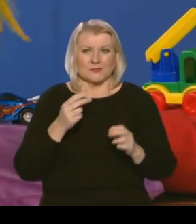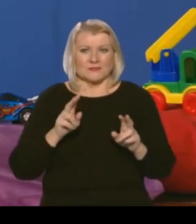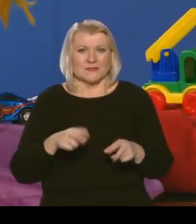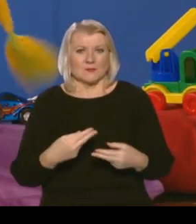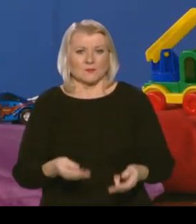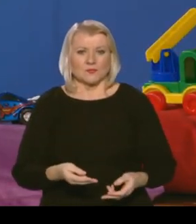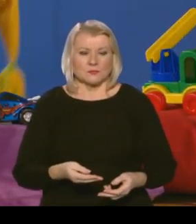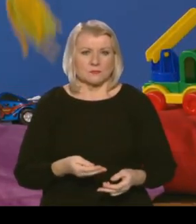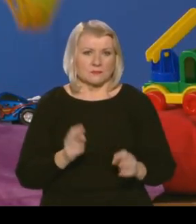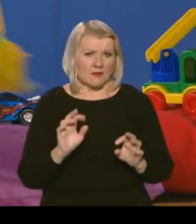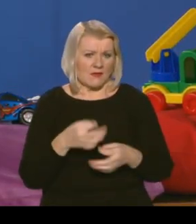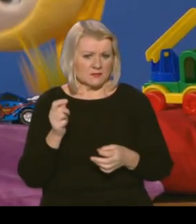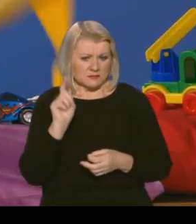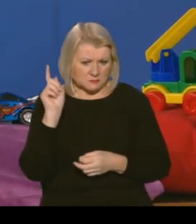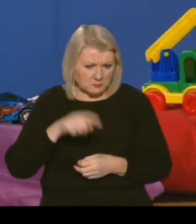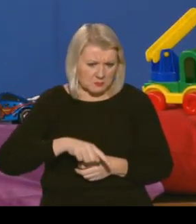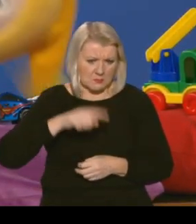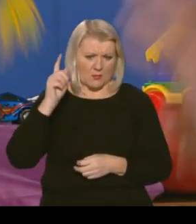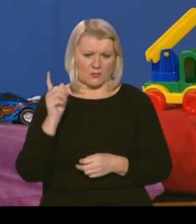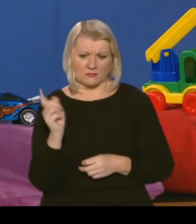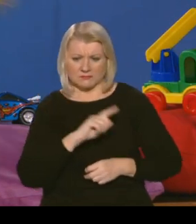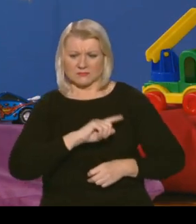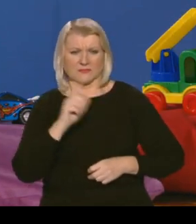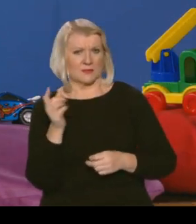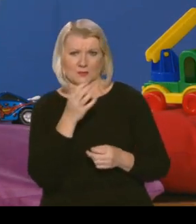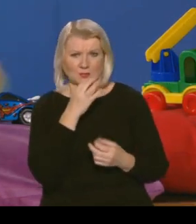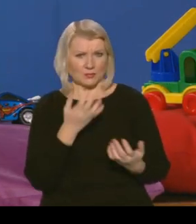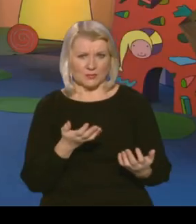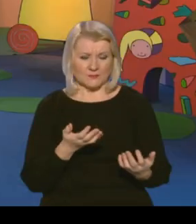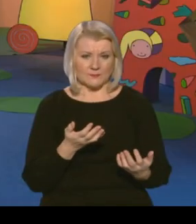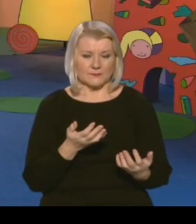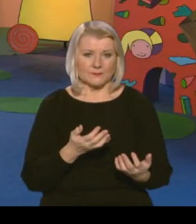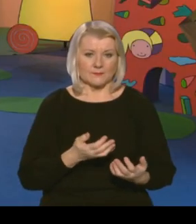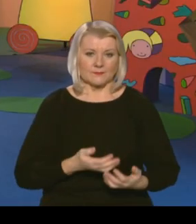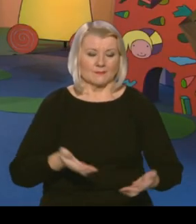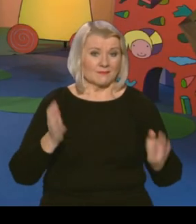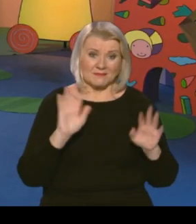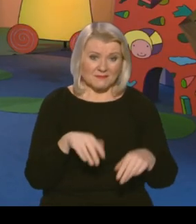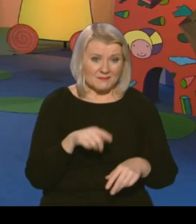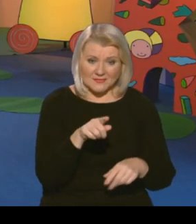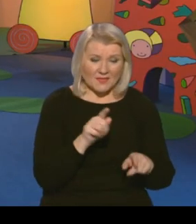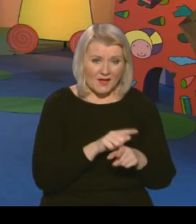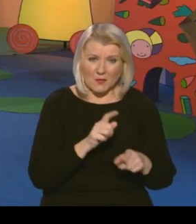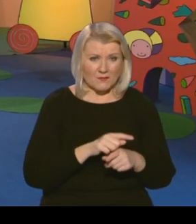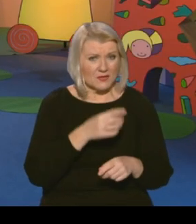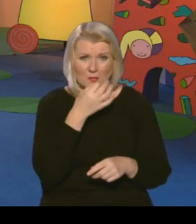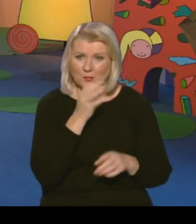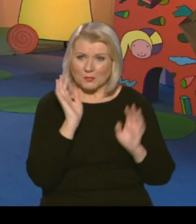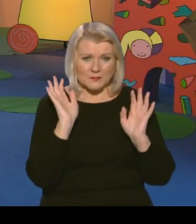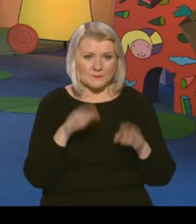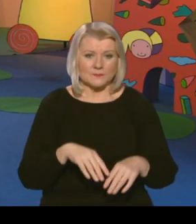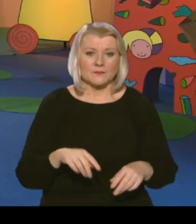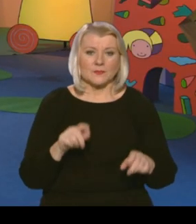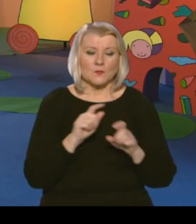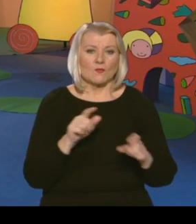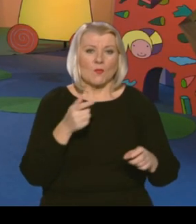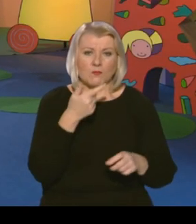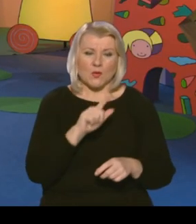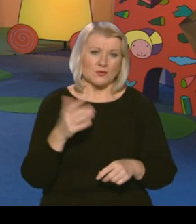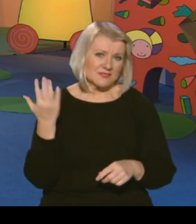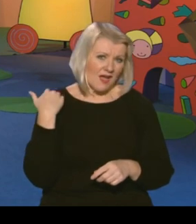ani takhle? Nebo takhle? A proč ne? No, takhle vůbec ne, Františku, protože mě bolí